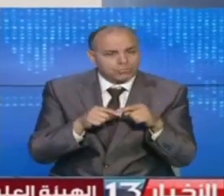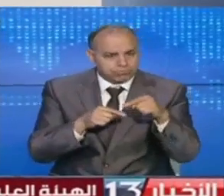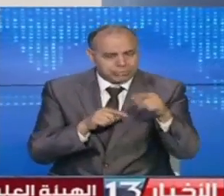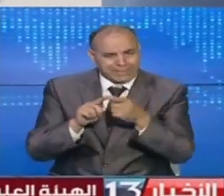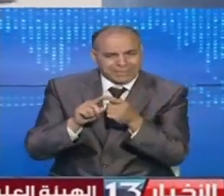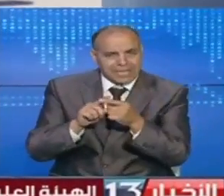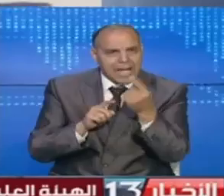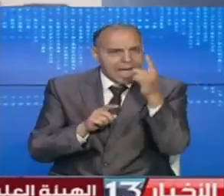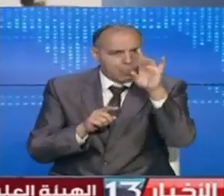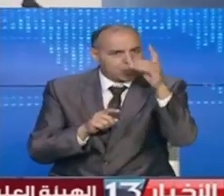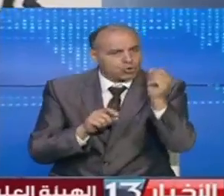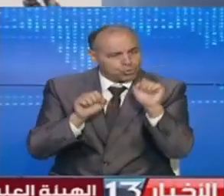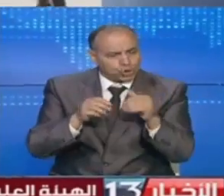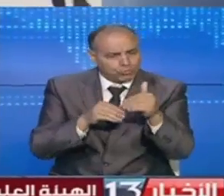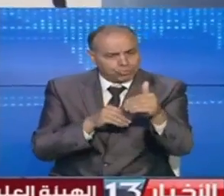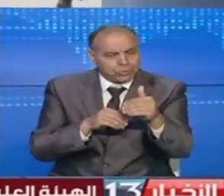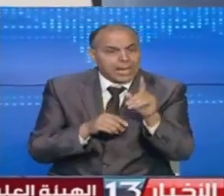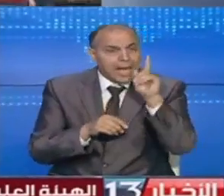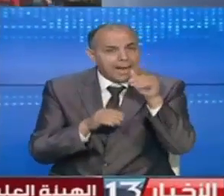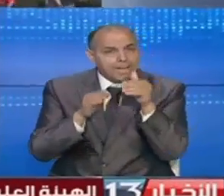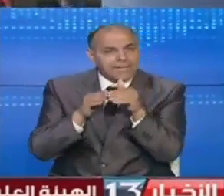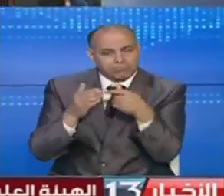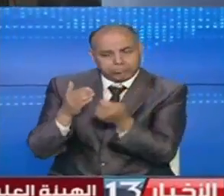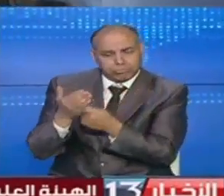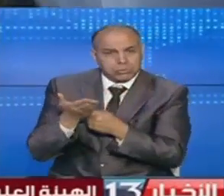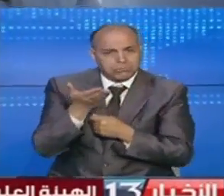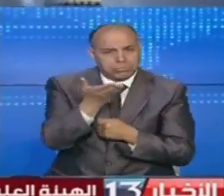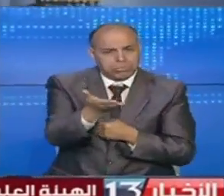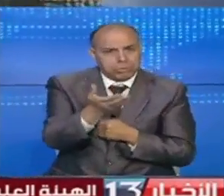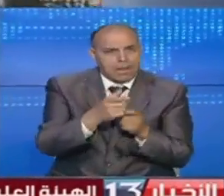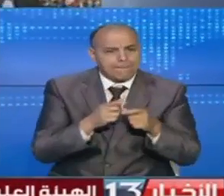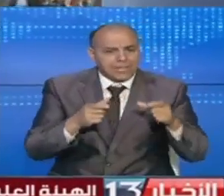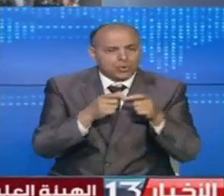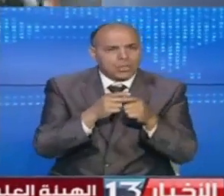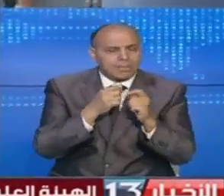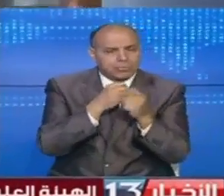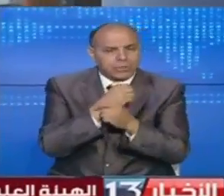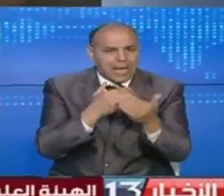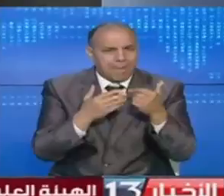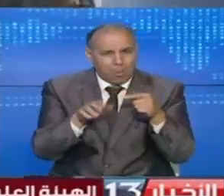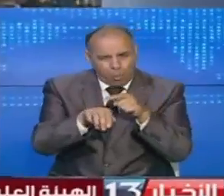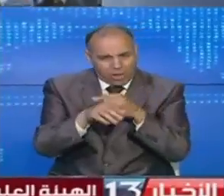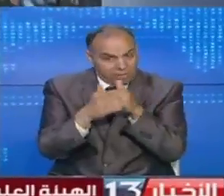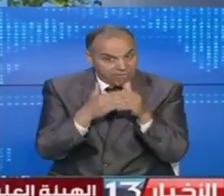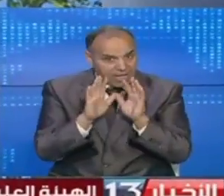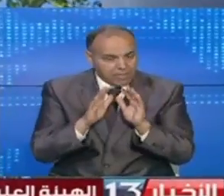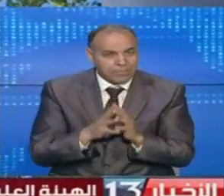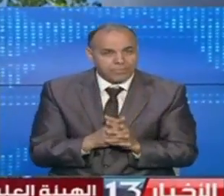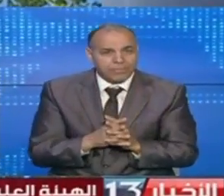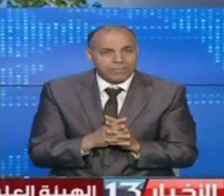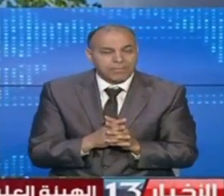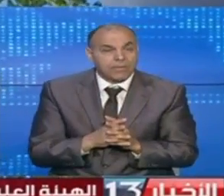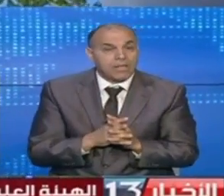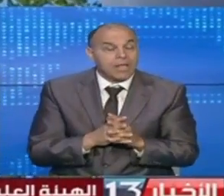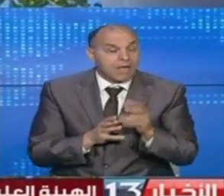استثنائيا ب15 يوما على ضوء مطلب كتابي يرفع إلى مجلس الهيئة أسبوعا قبل انتهاء الأجل المحددة. وفي